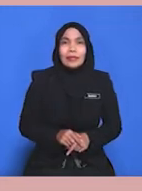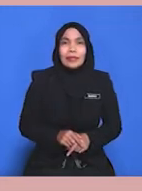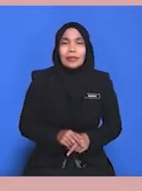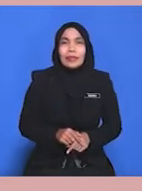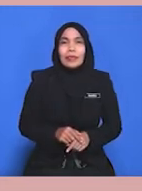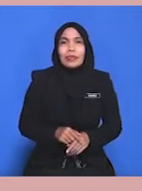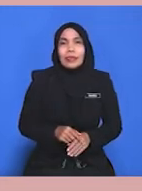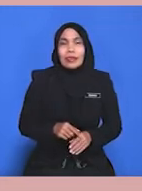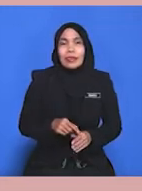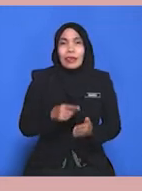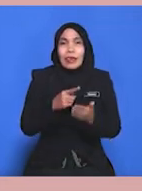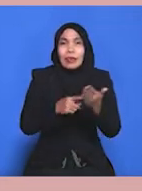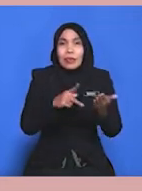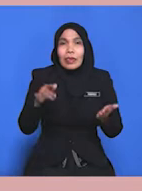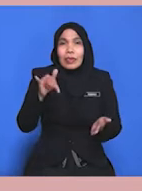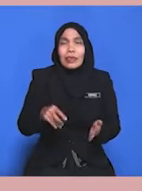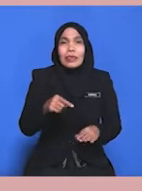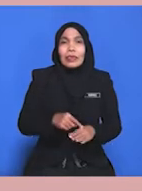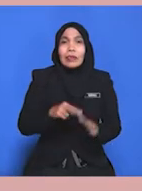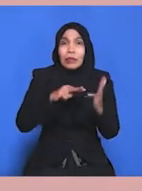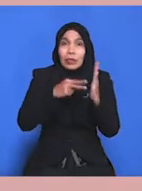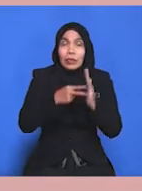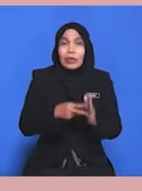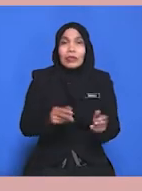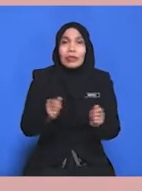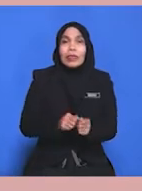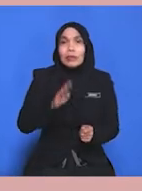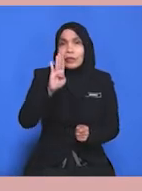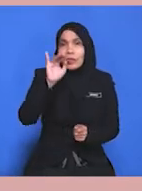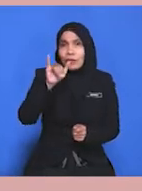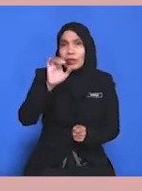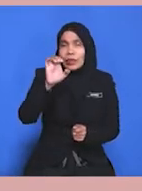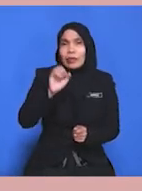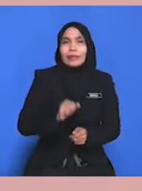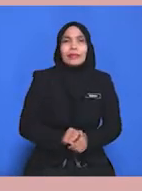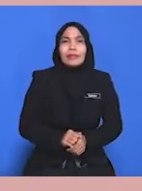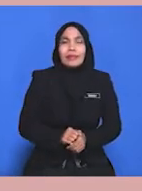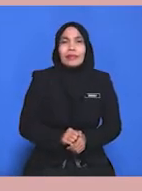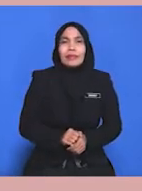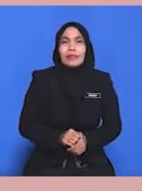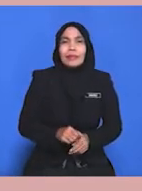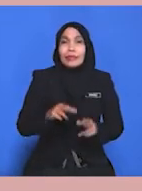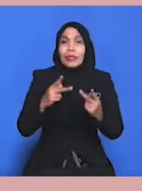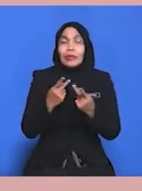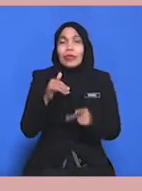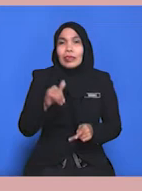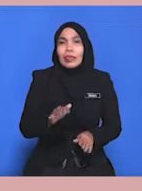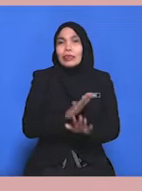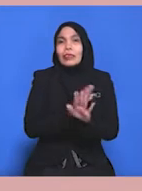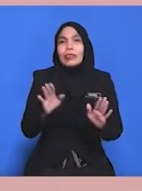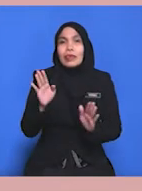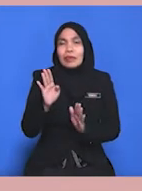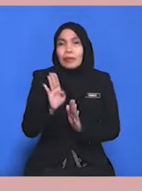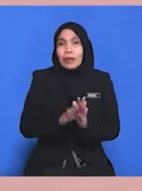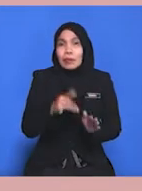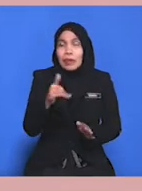Apakah yang dimaksudkan dengan bye? Ya, bye adalah pasukan yang tidak bermain di pusingan